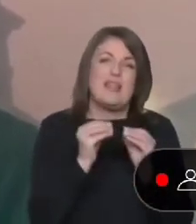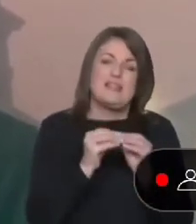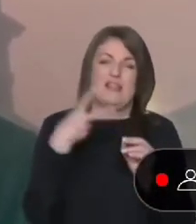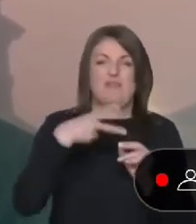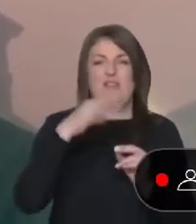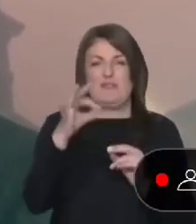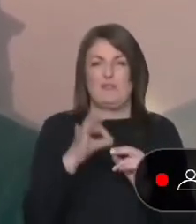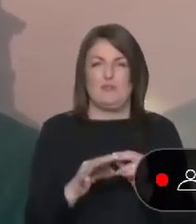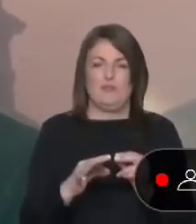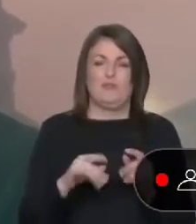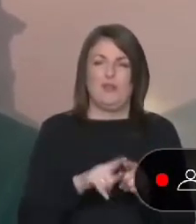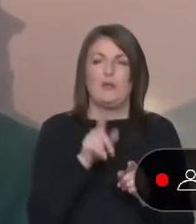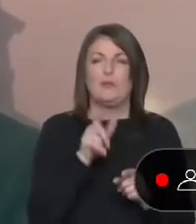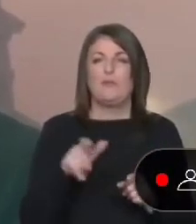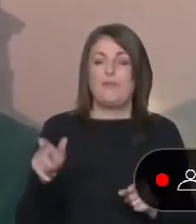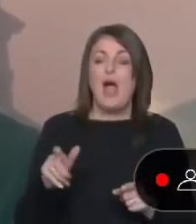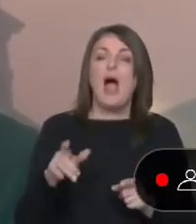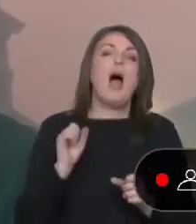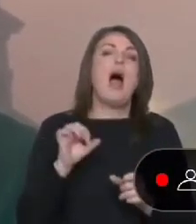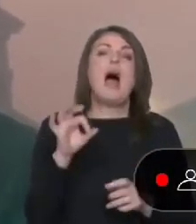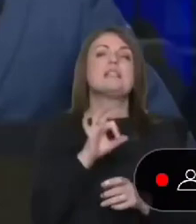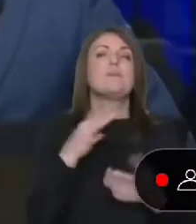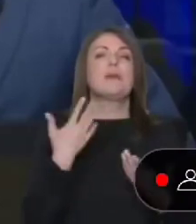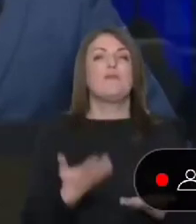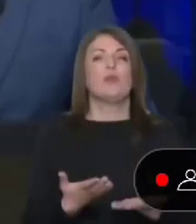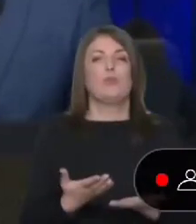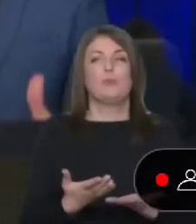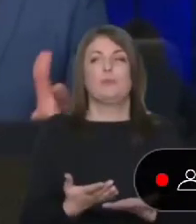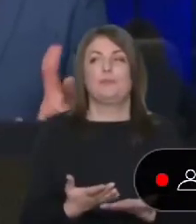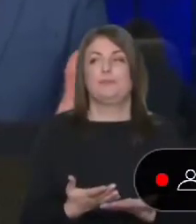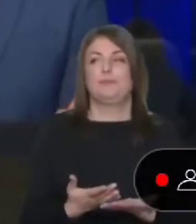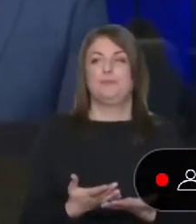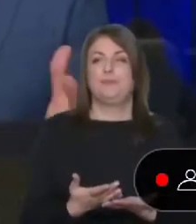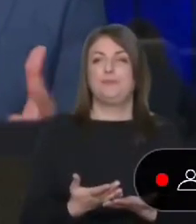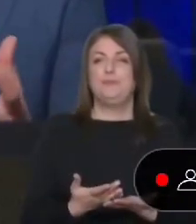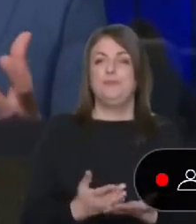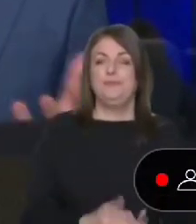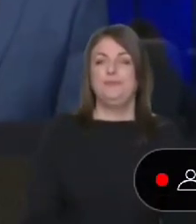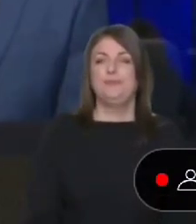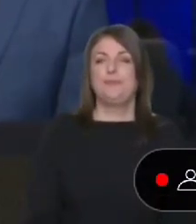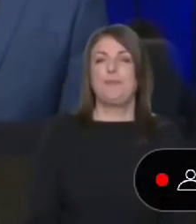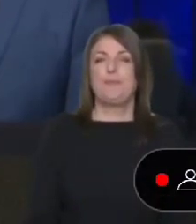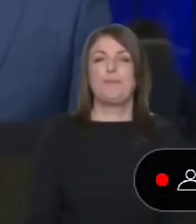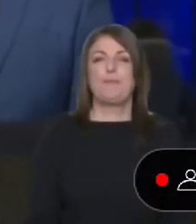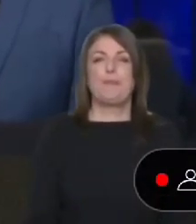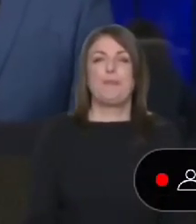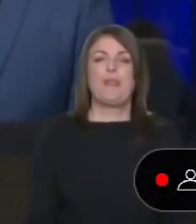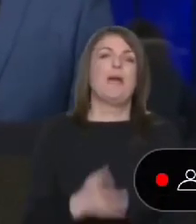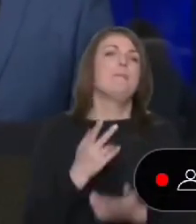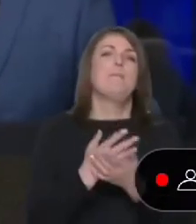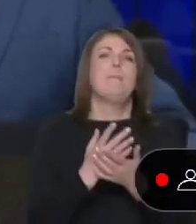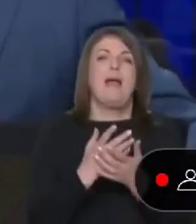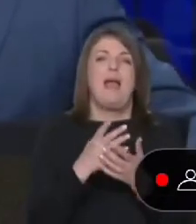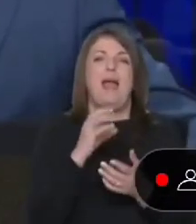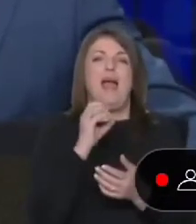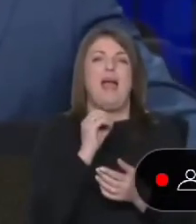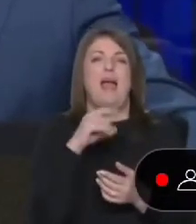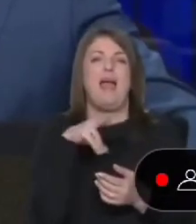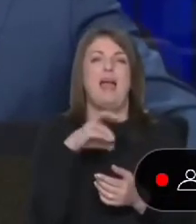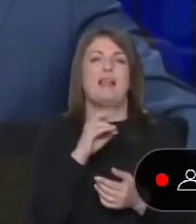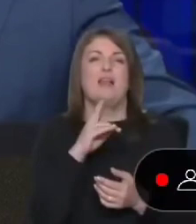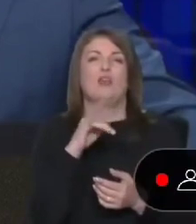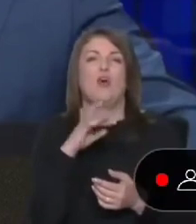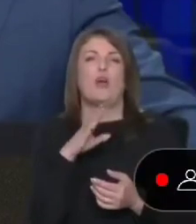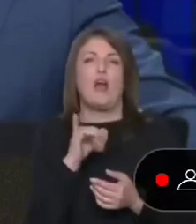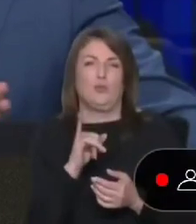10-20%. а з приводу Як це електорату так чи